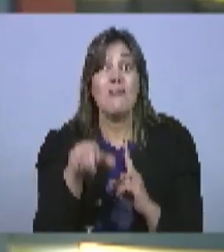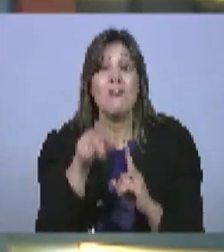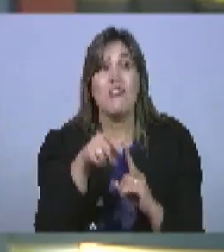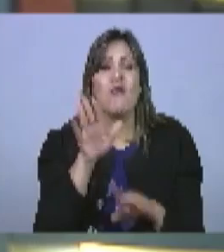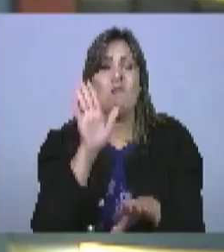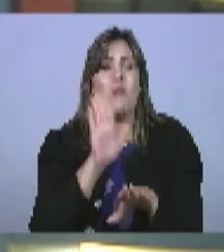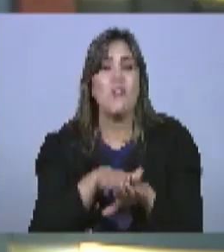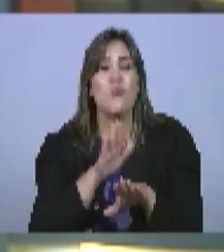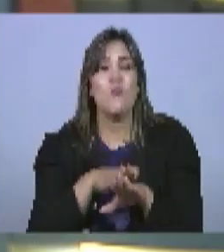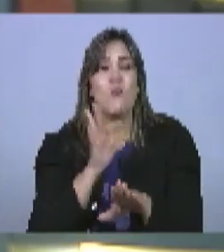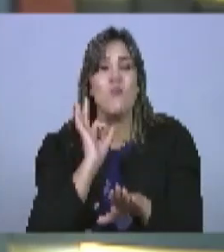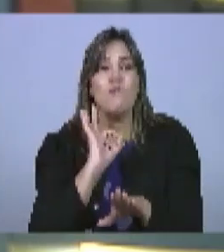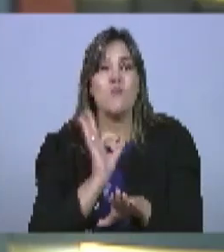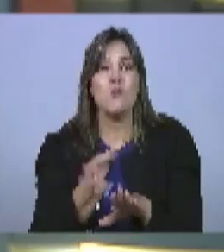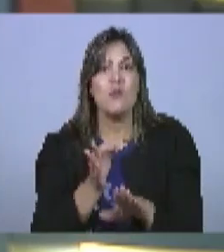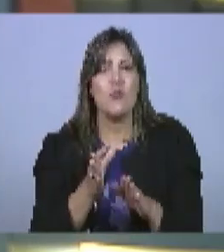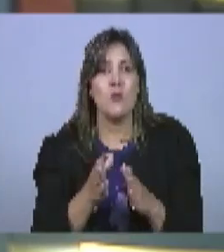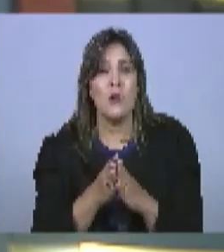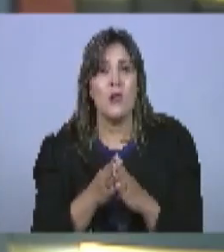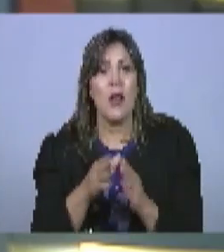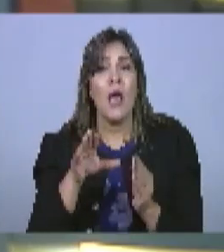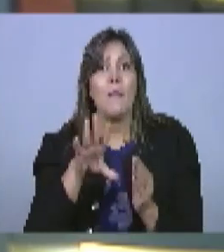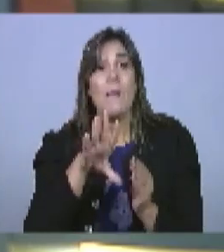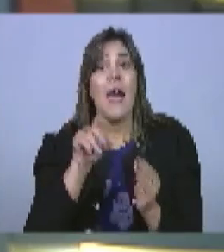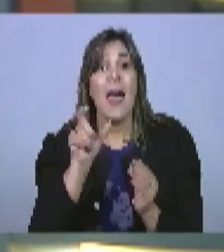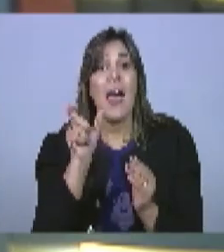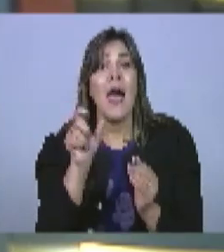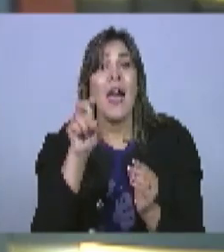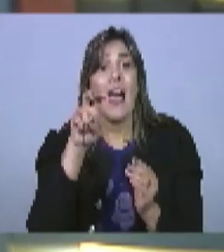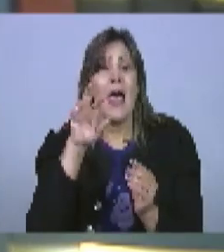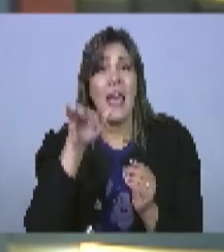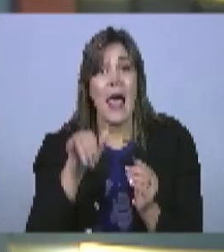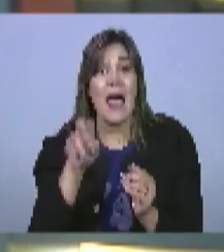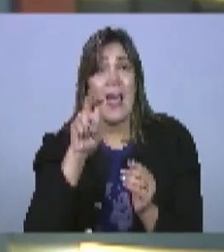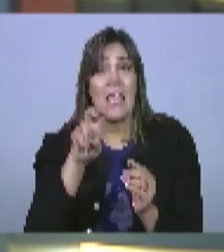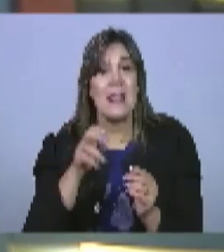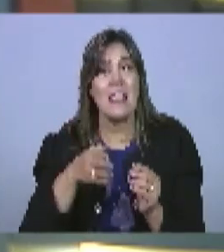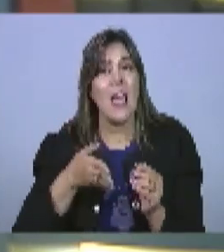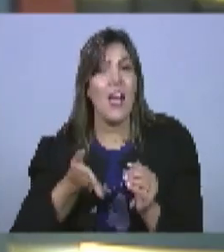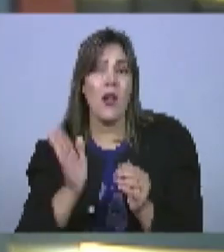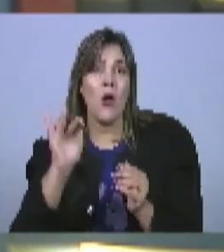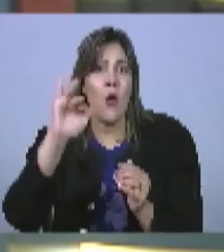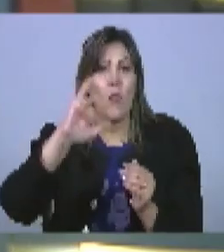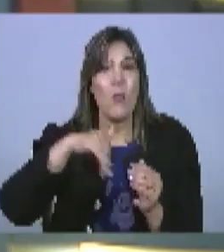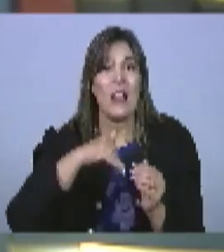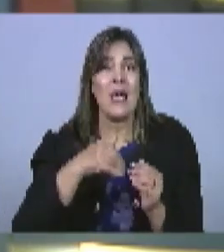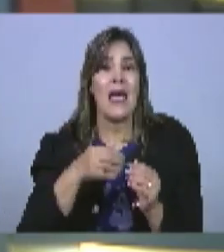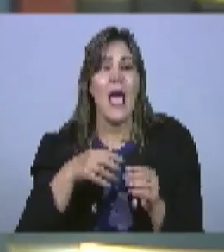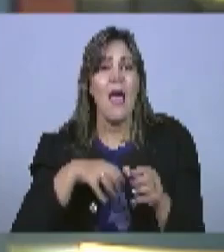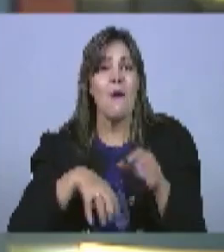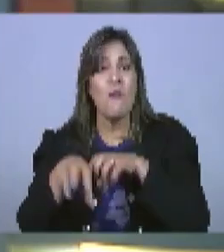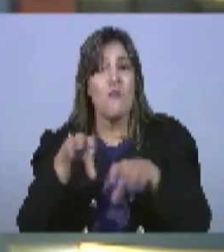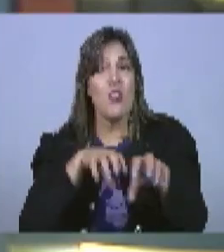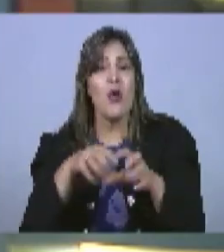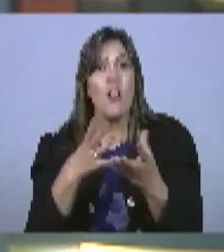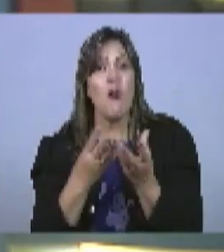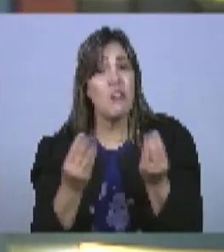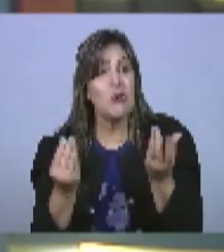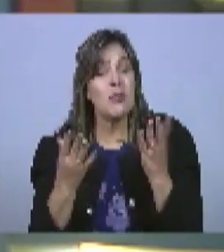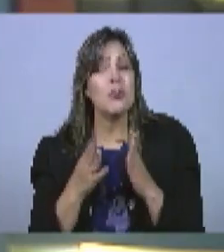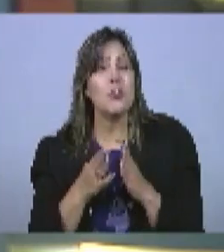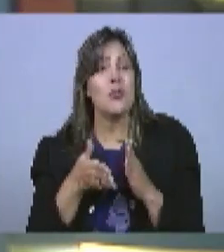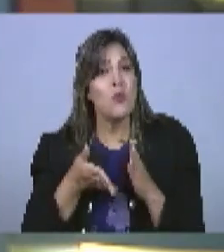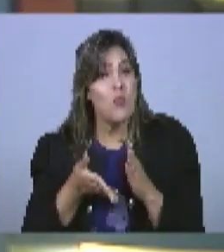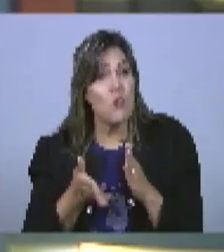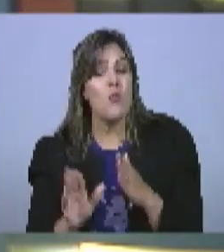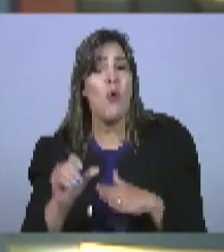المطلوبه رغم ان اسماعيل هنيه نفسه دخل وخرج من ايران عده مرات وظل وراح المكان اللي